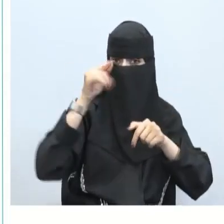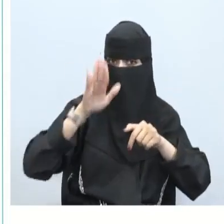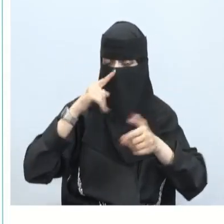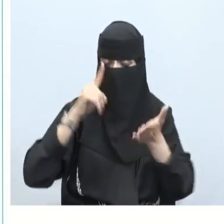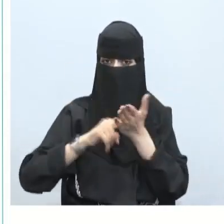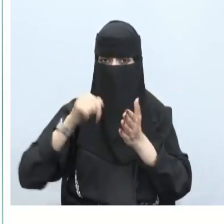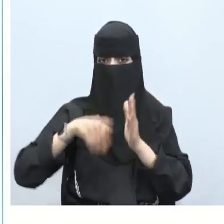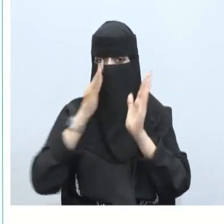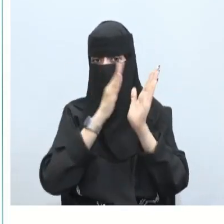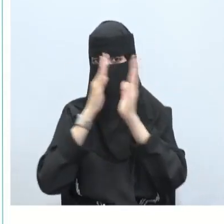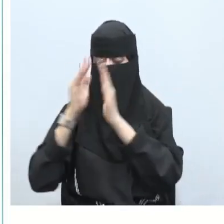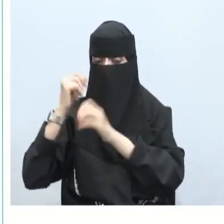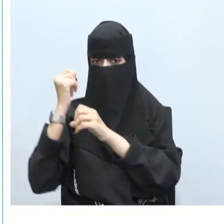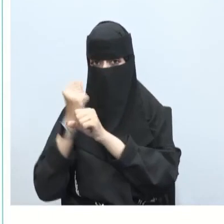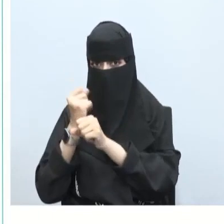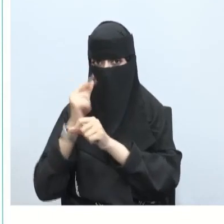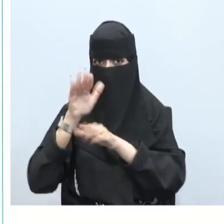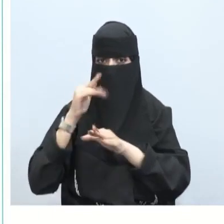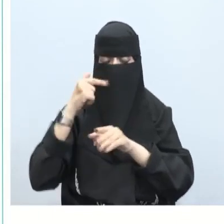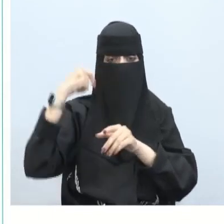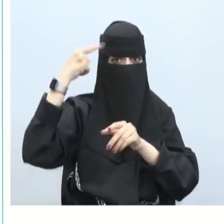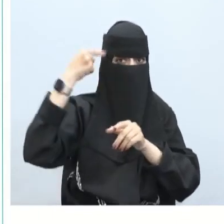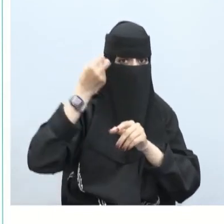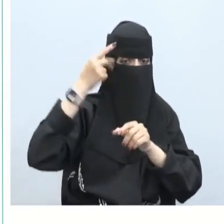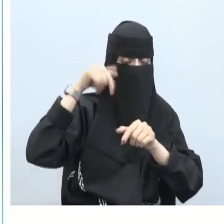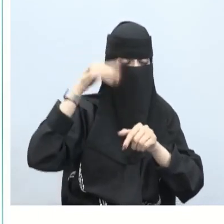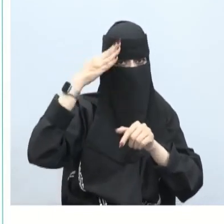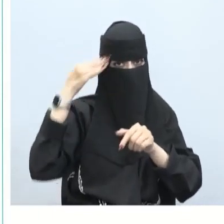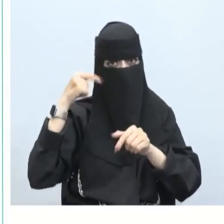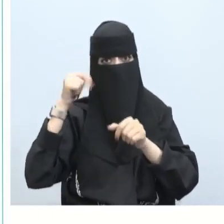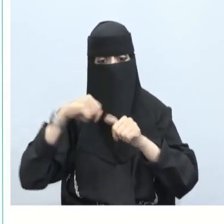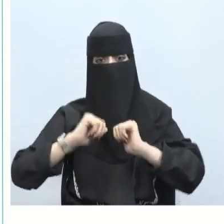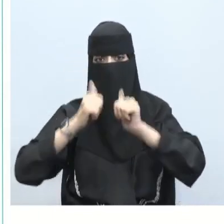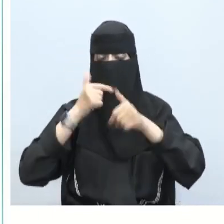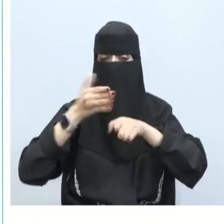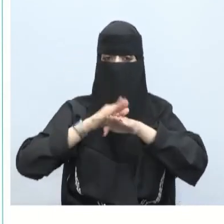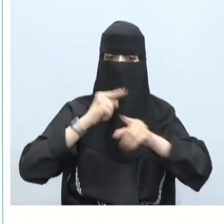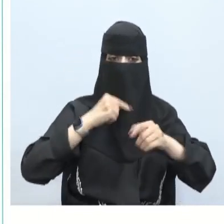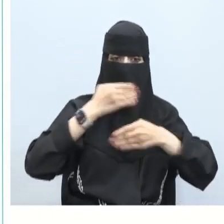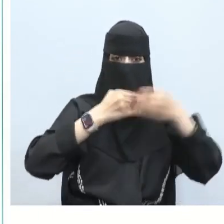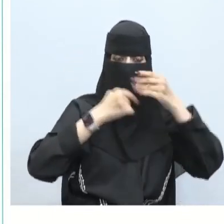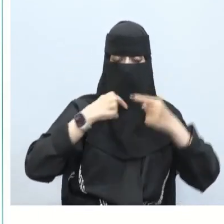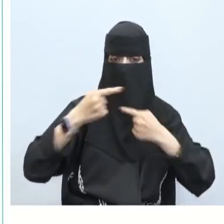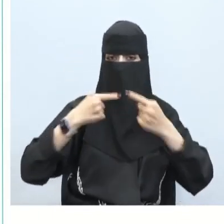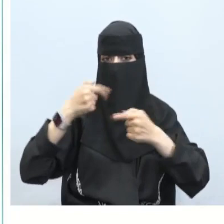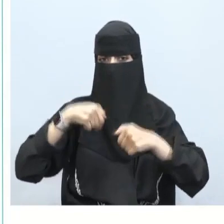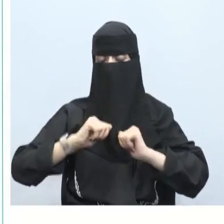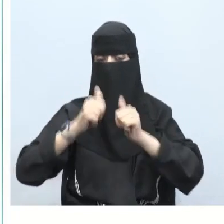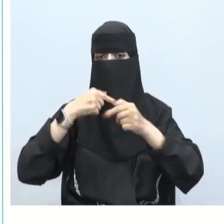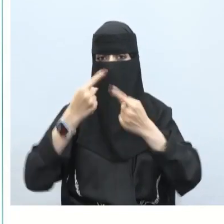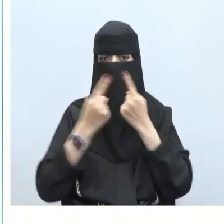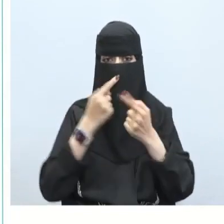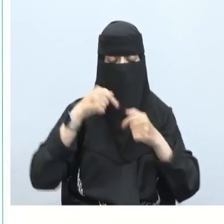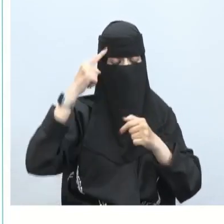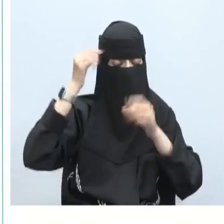ان يكون منظم في العمل في الافكار علمي في عمله قادر على بناء العلاقات قادر على التفاوض قادر